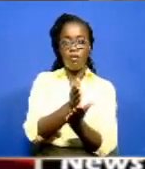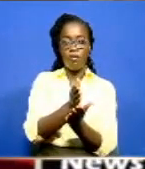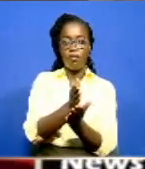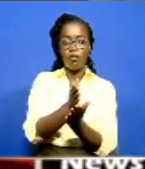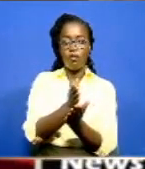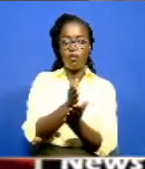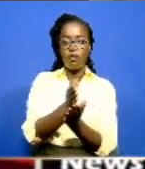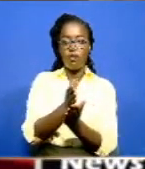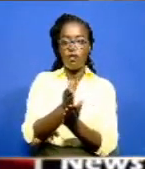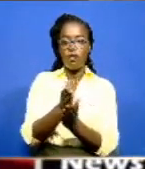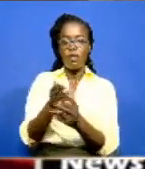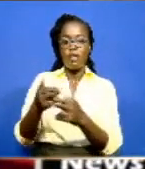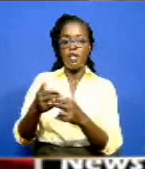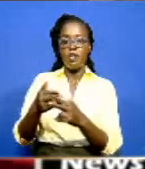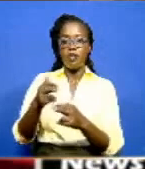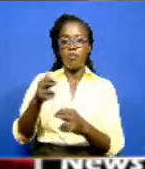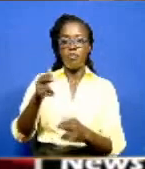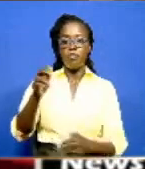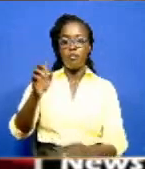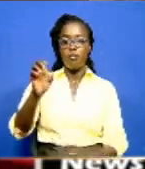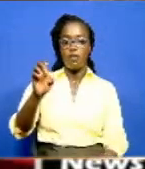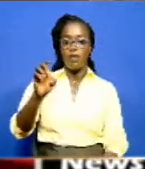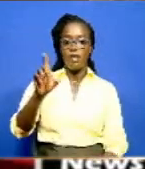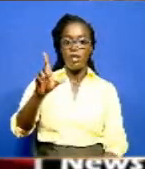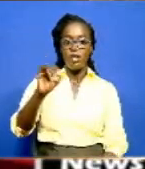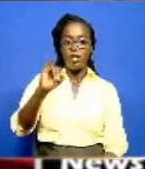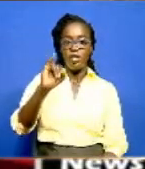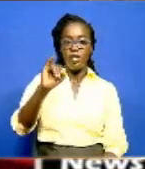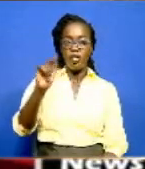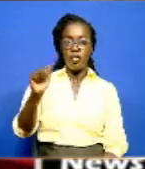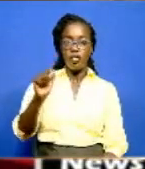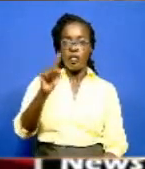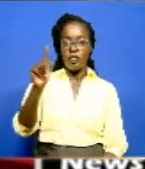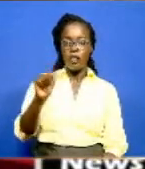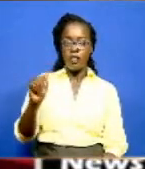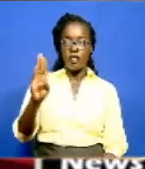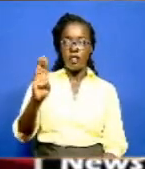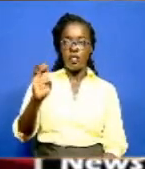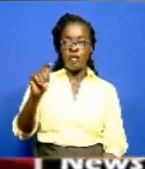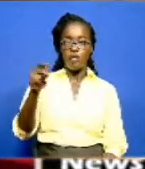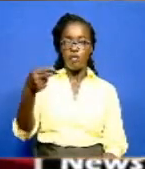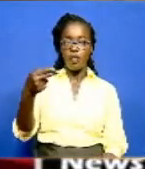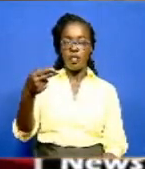tukaipa jina Elizabeth Anne, miaka 26, female.